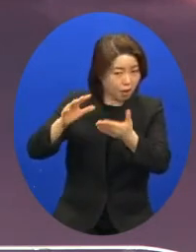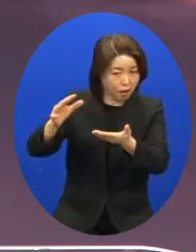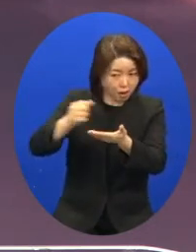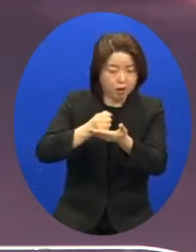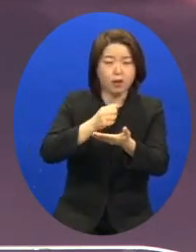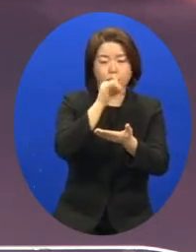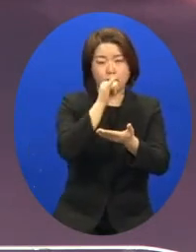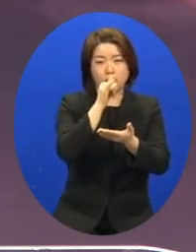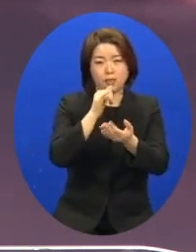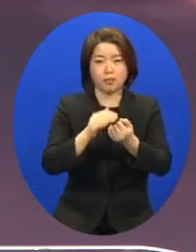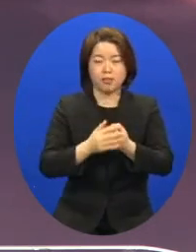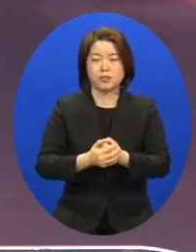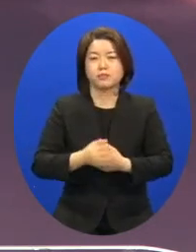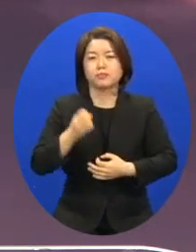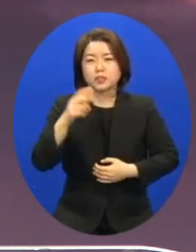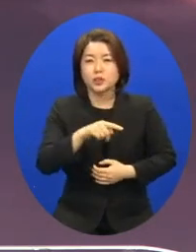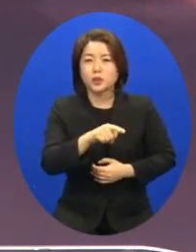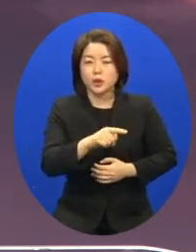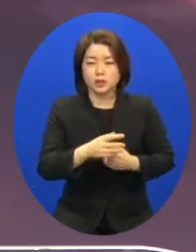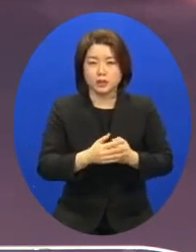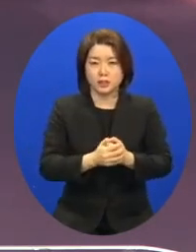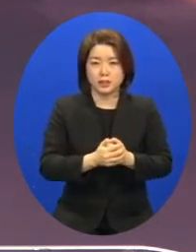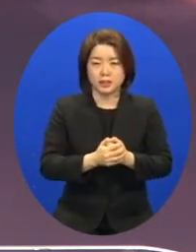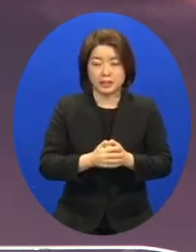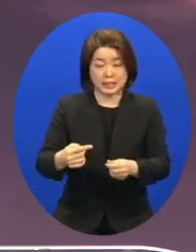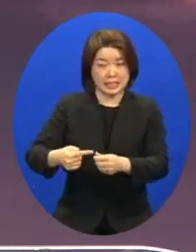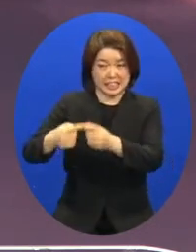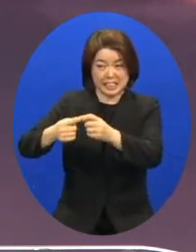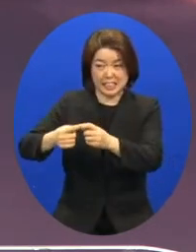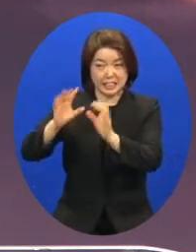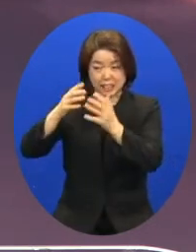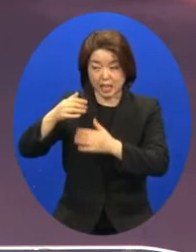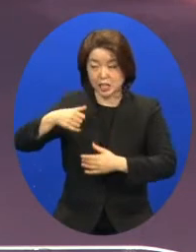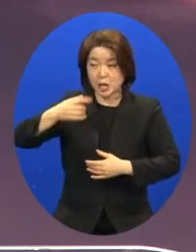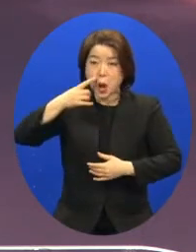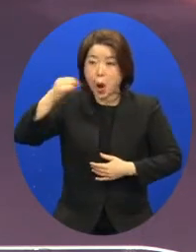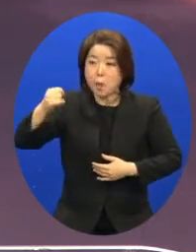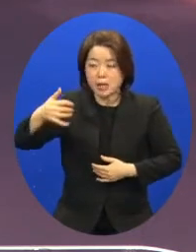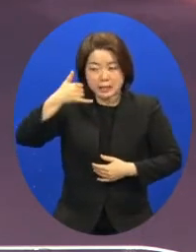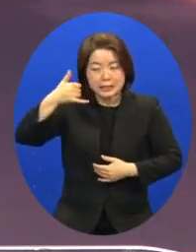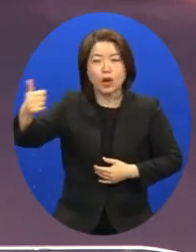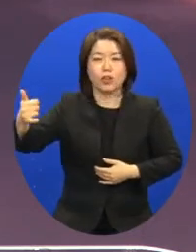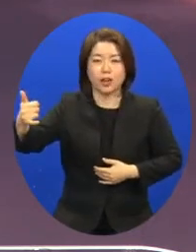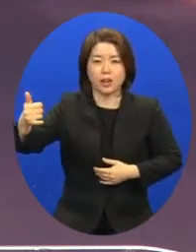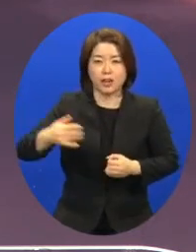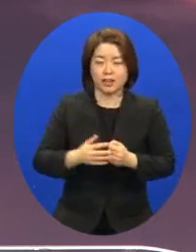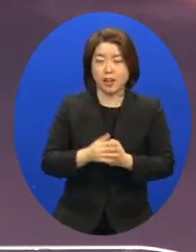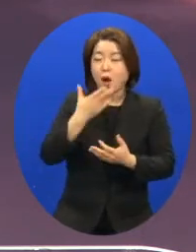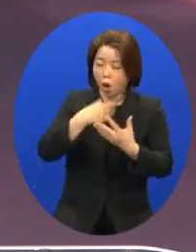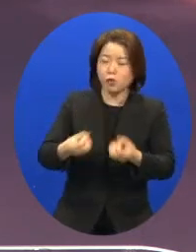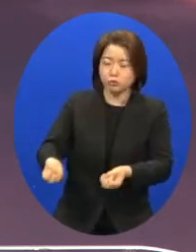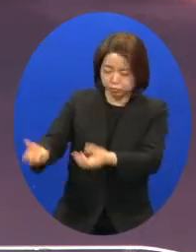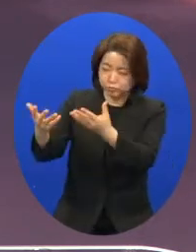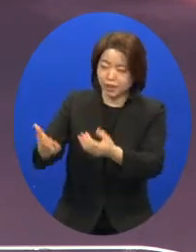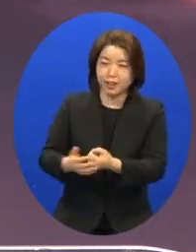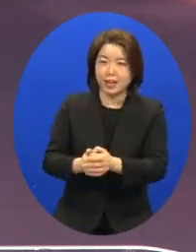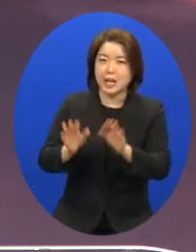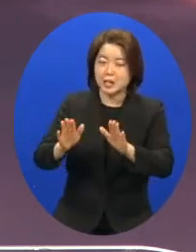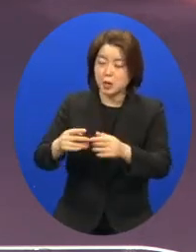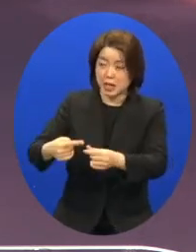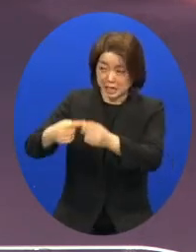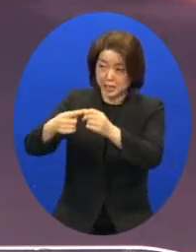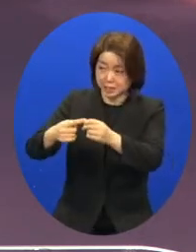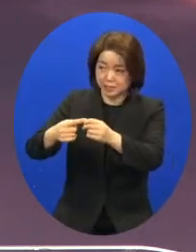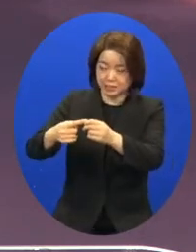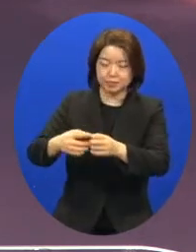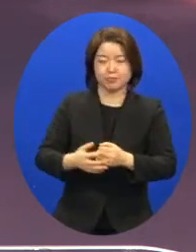거더래요. 그리고 그 1등하는 아이 엄마에게 전화를 걸었어요. 축하합니다. 이번에도 1등